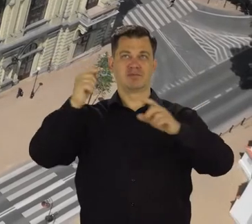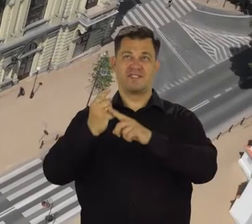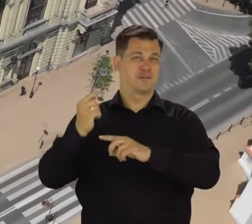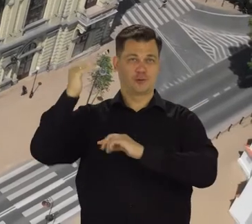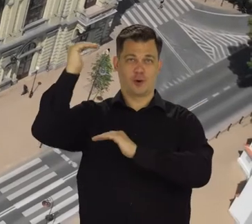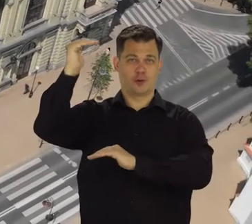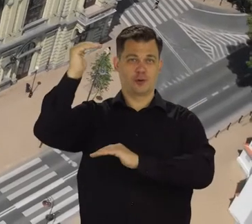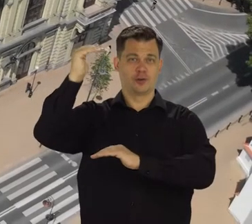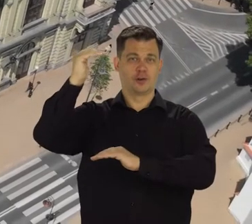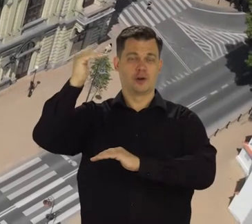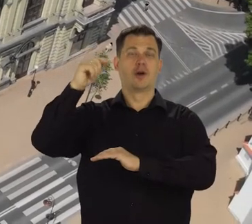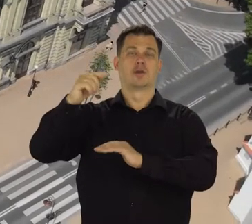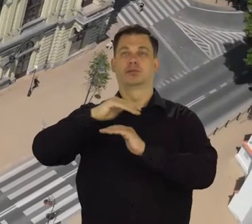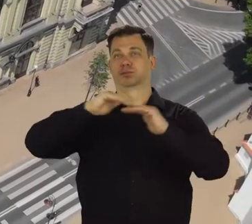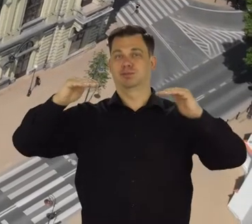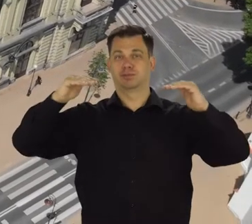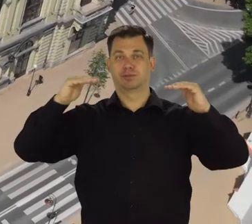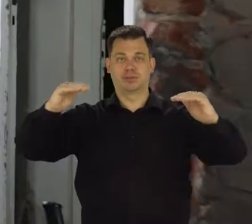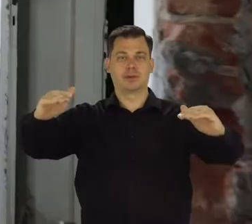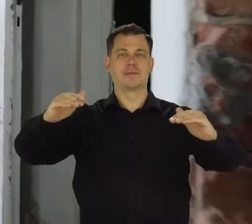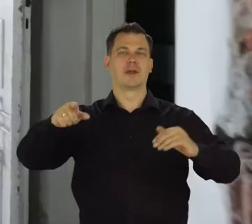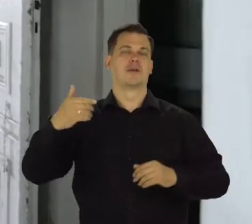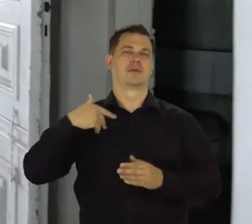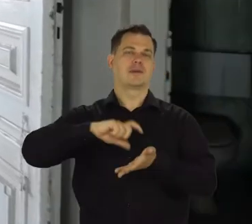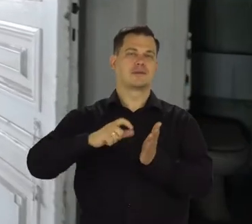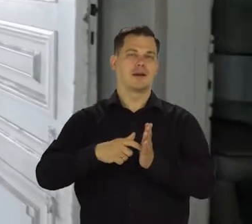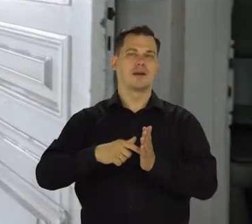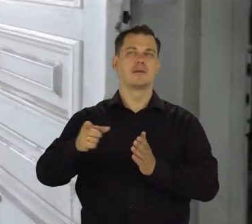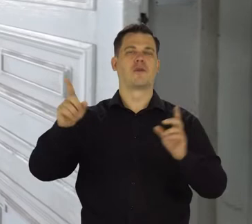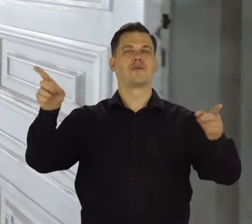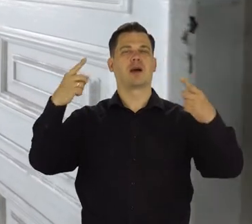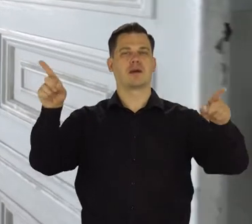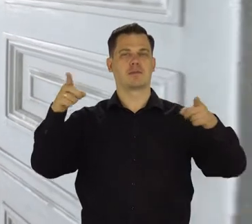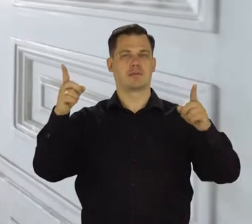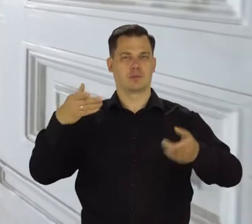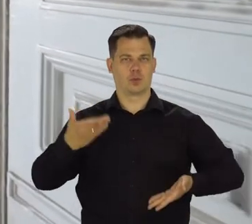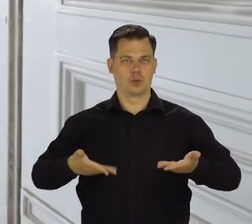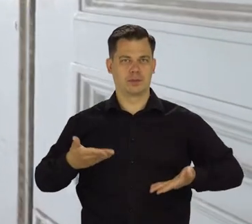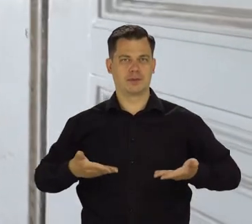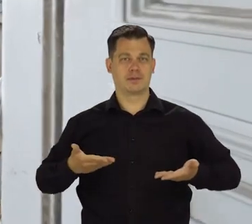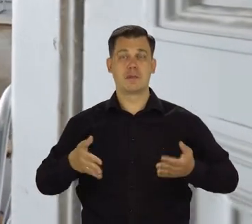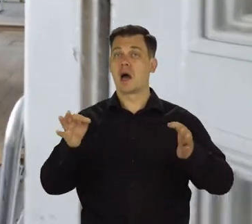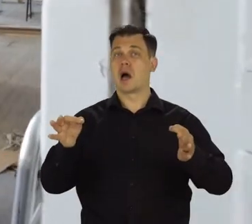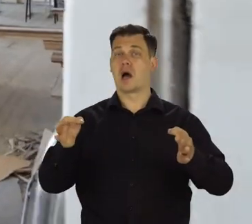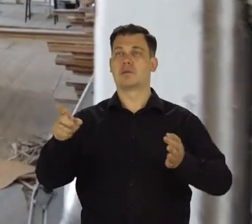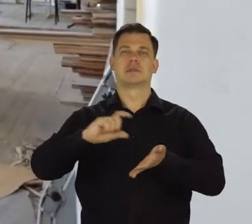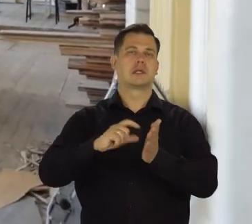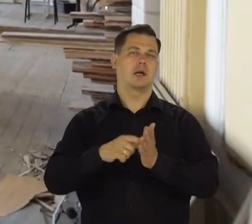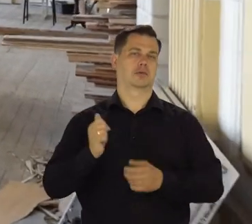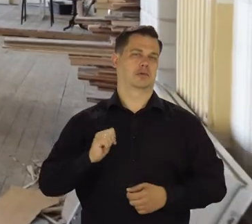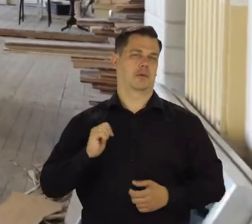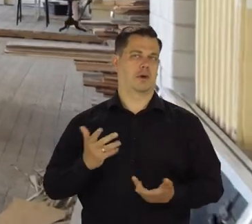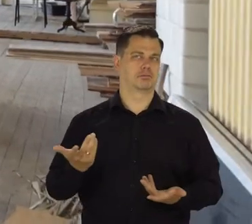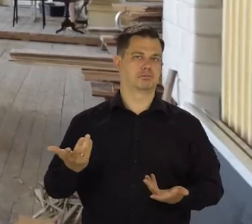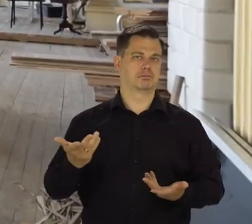pierwszego piętra, za którą mieści się dawna sala balowa, przez jakiś czas użytkowana później przez Filharmonię Lubelską. Obecnie zdaje się, ta